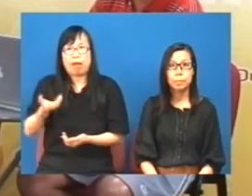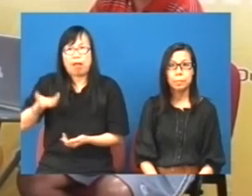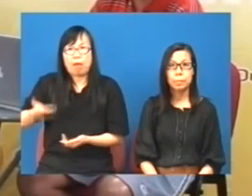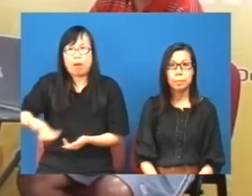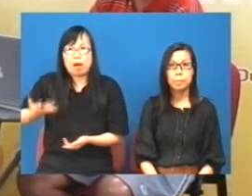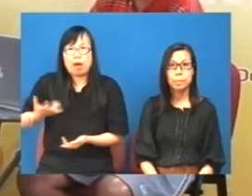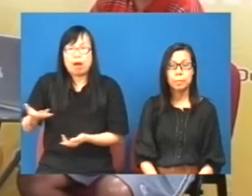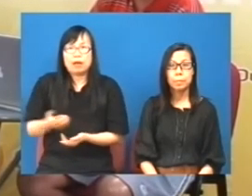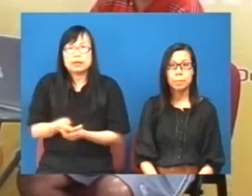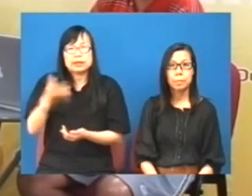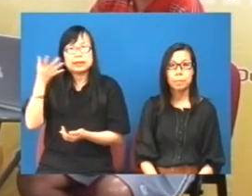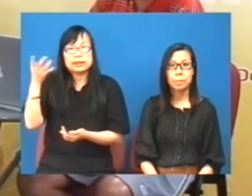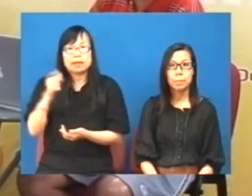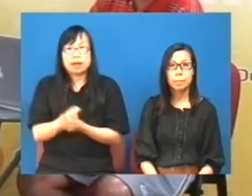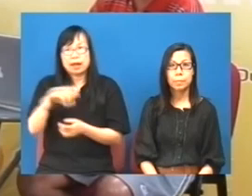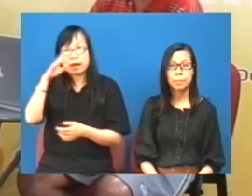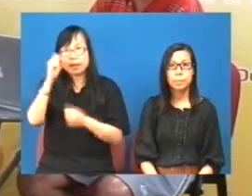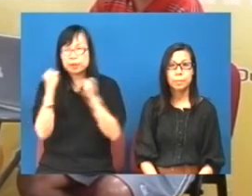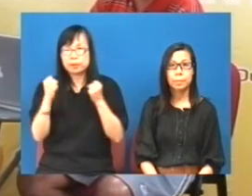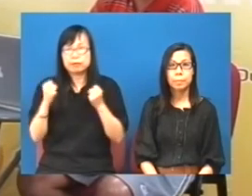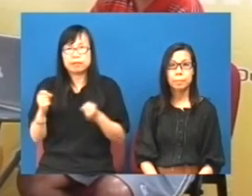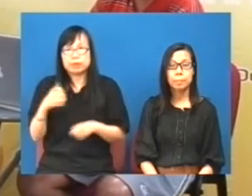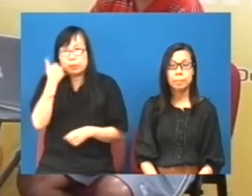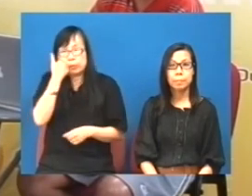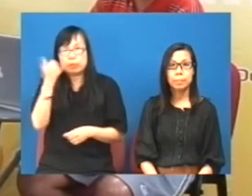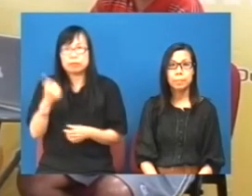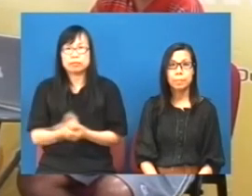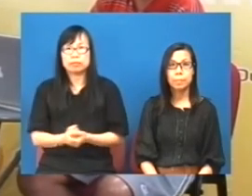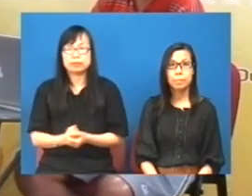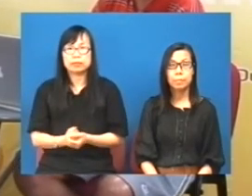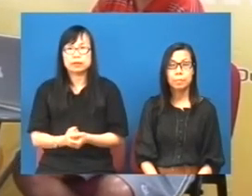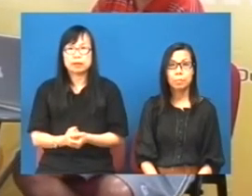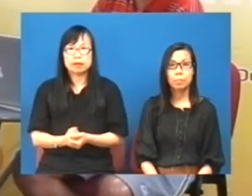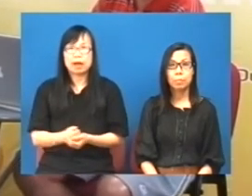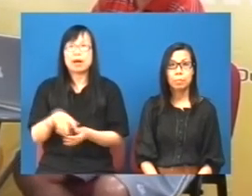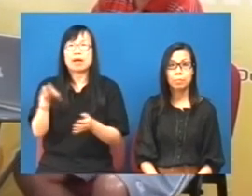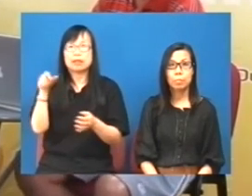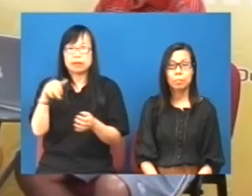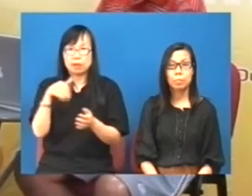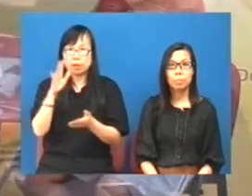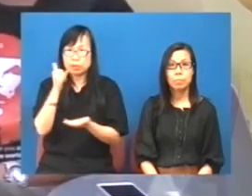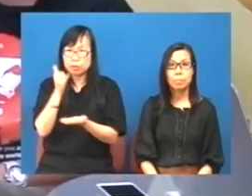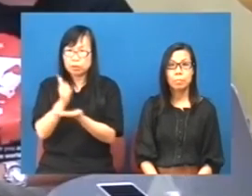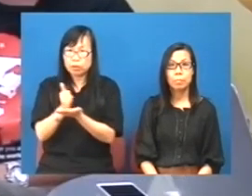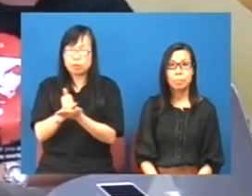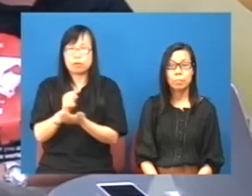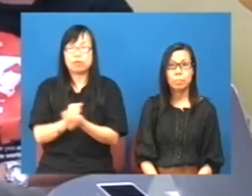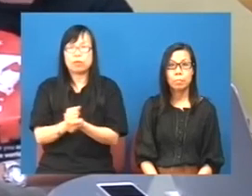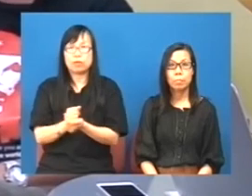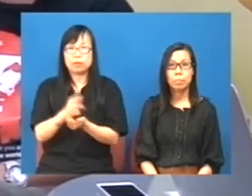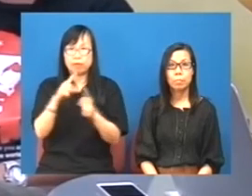有一個受罪改建都沒有了後非因為那個大球場容量少還有一個跑道